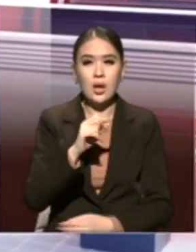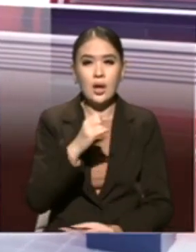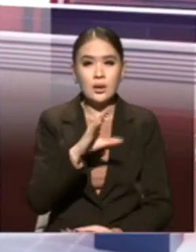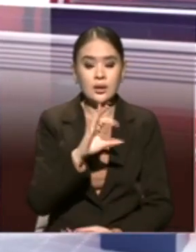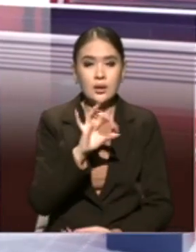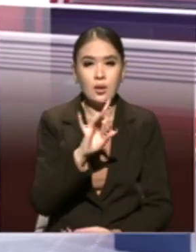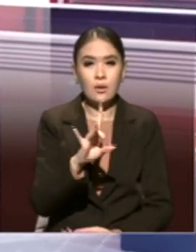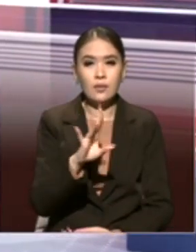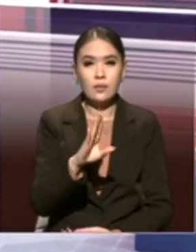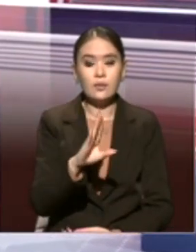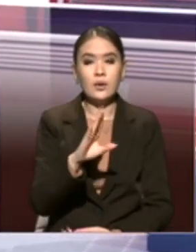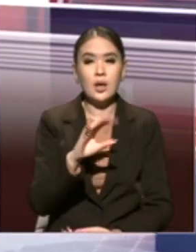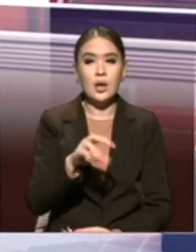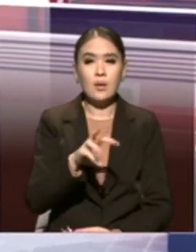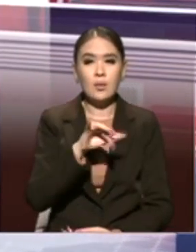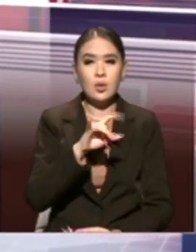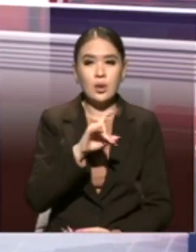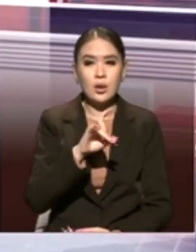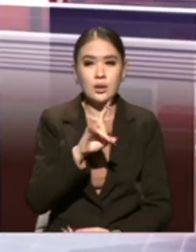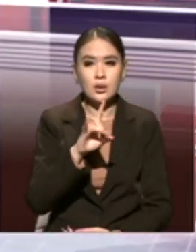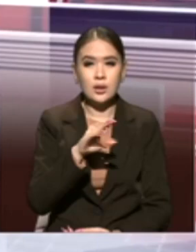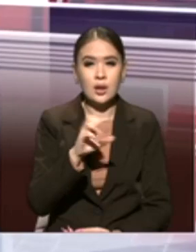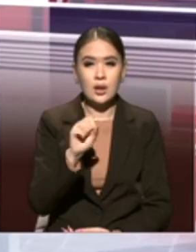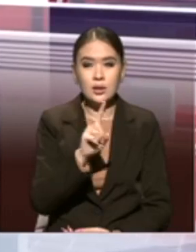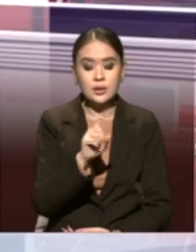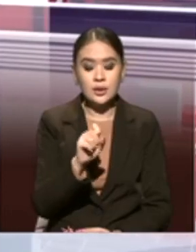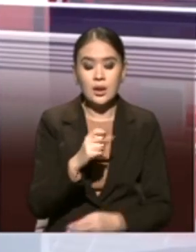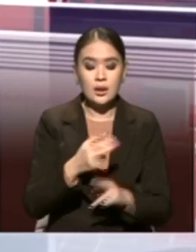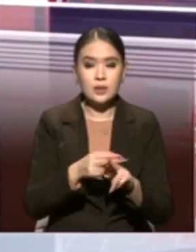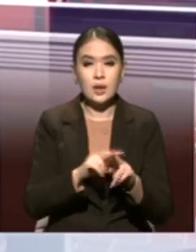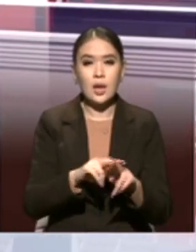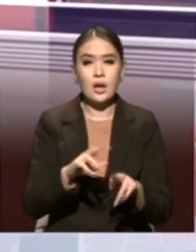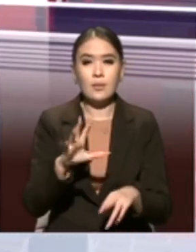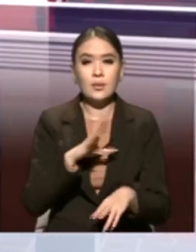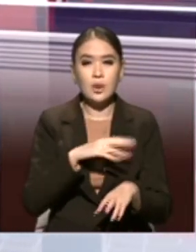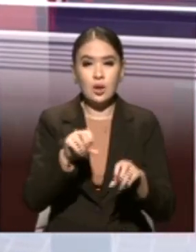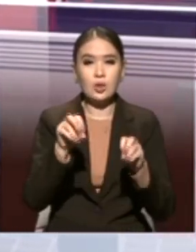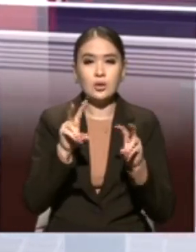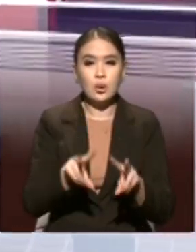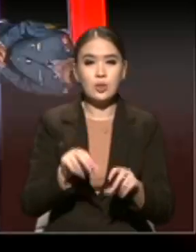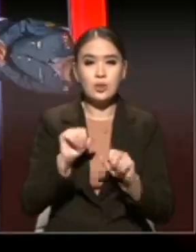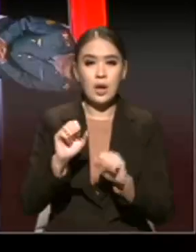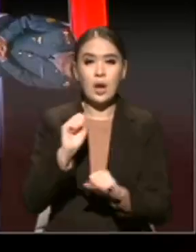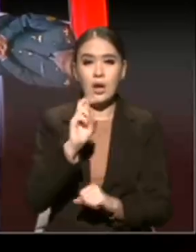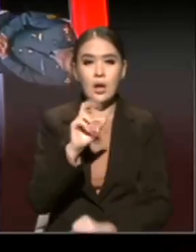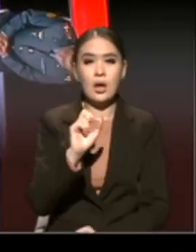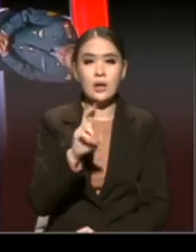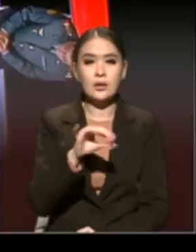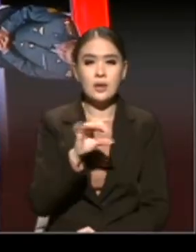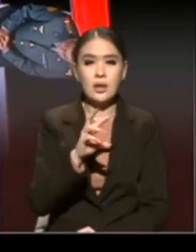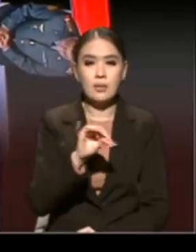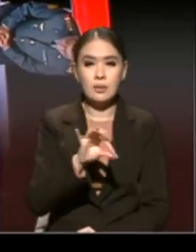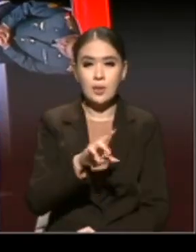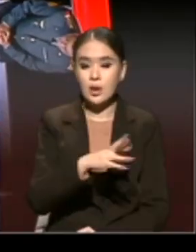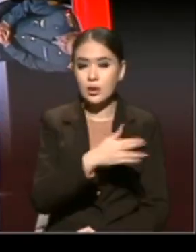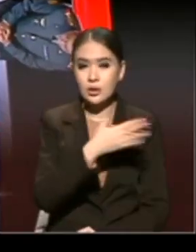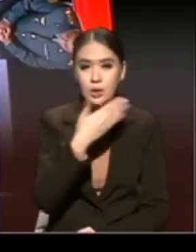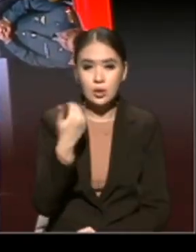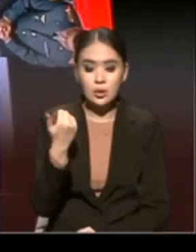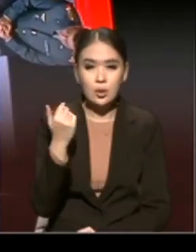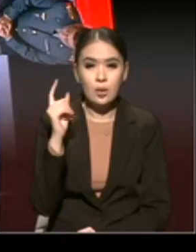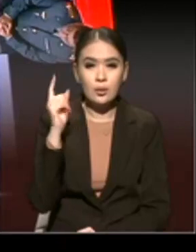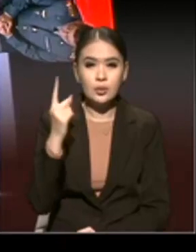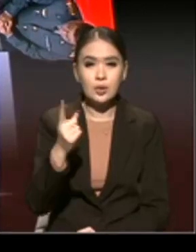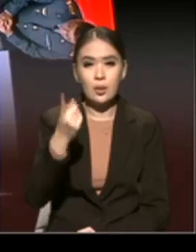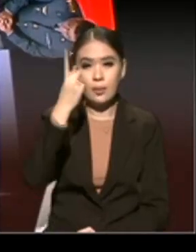университеті. Біз бұл жерде шынын айту керекпіз, мысалға ұлттық қауіпсіздік комитеті академиясын көріп отырған жоқпыз. Қараңыздар.